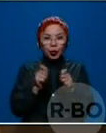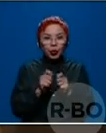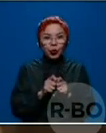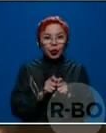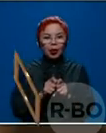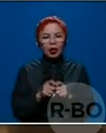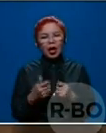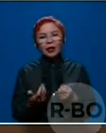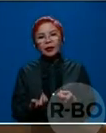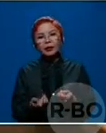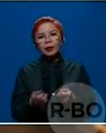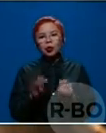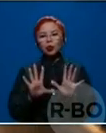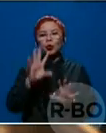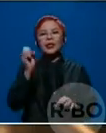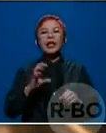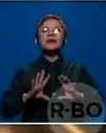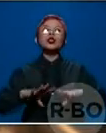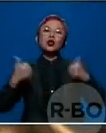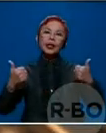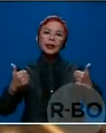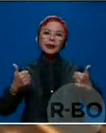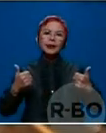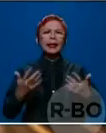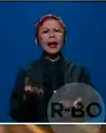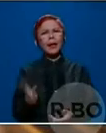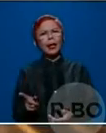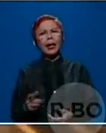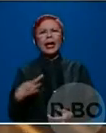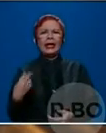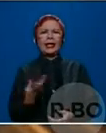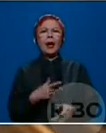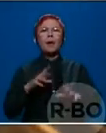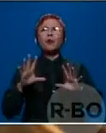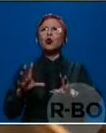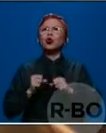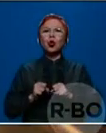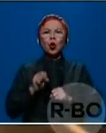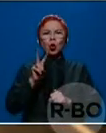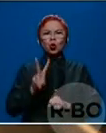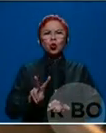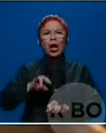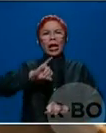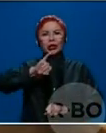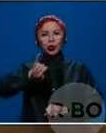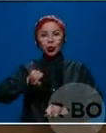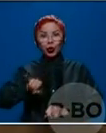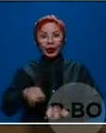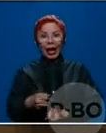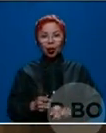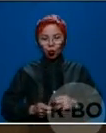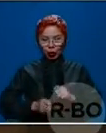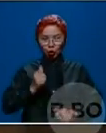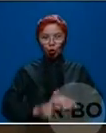10% yang berhasil berarti kita membutuhkan sekitar 2 juta uji